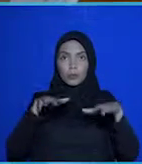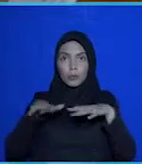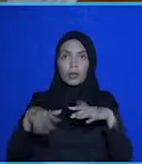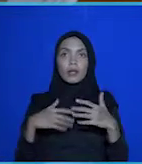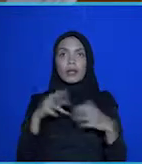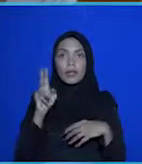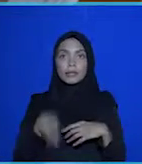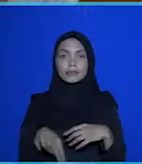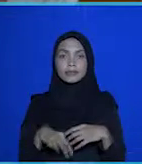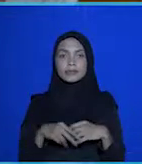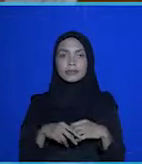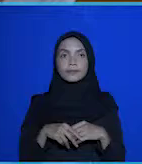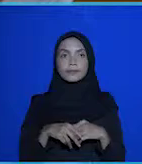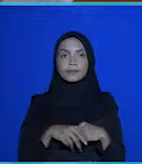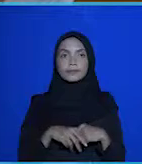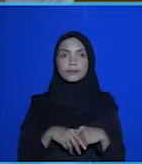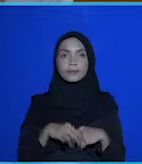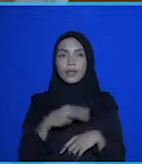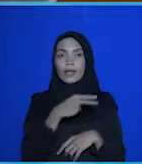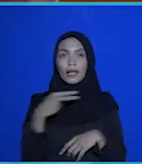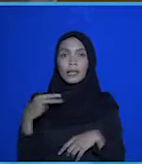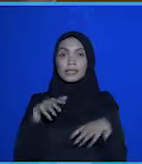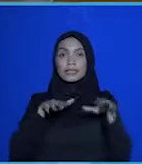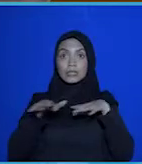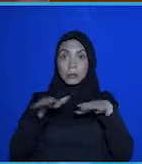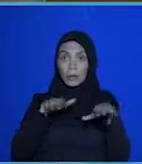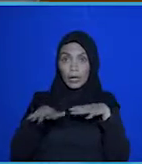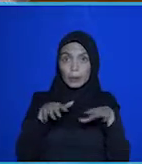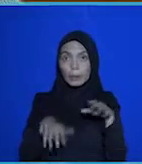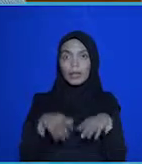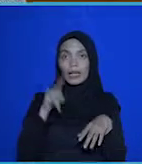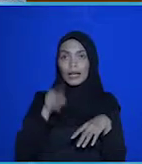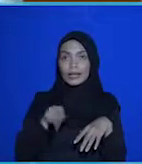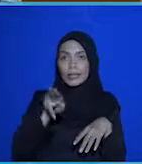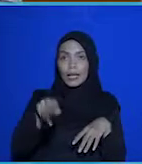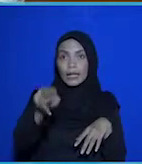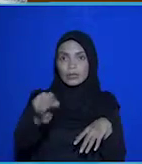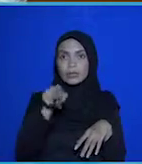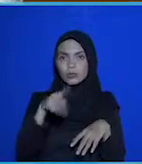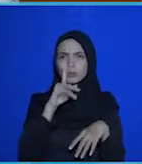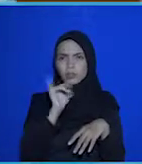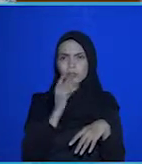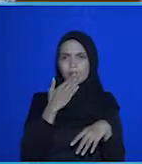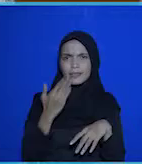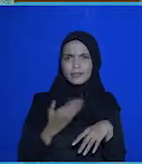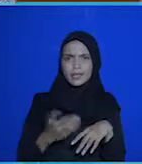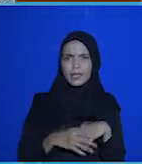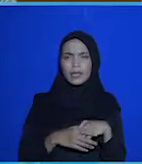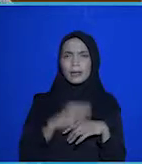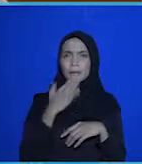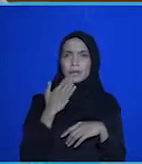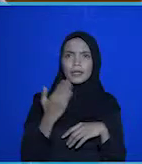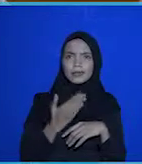Maaf. Ada gempa susulan juga ini. Jadi gempa-gempa susulan itu adalah hal